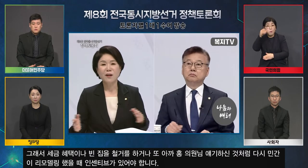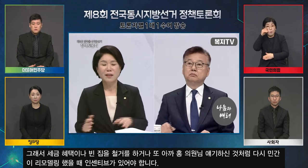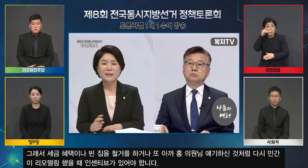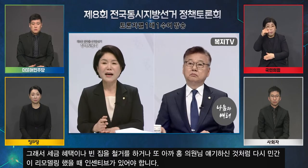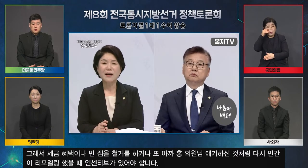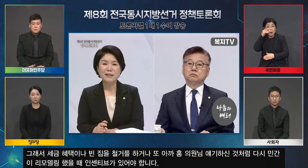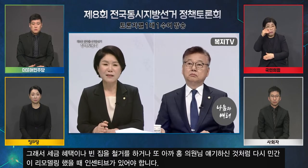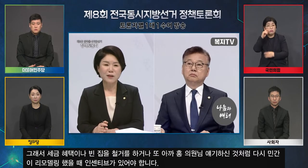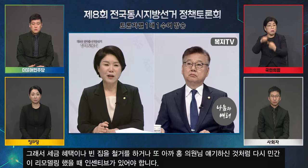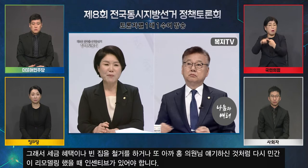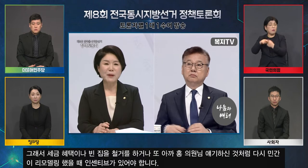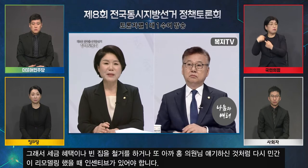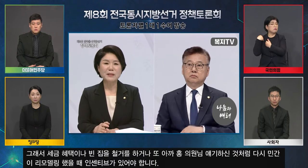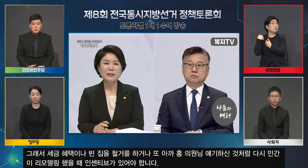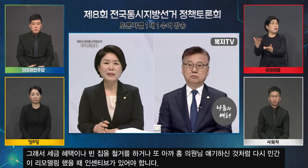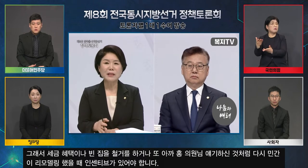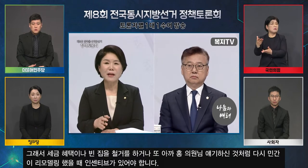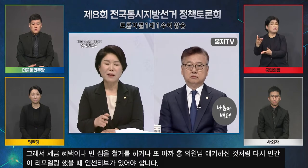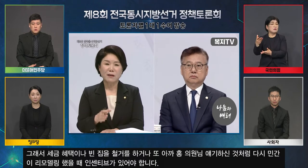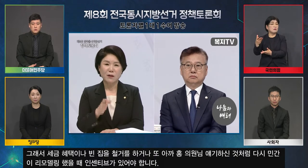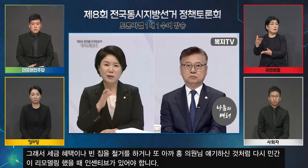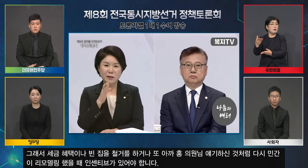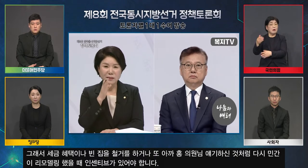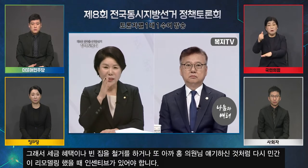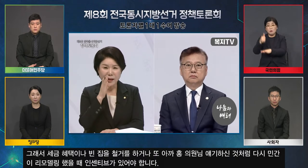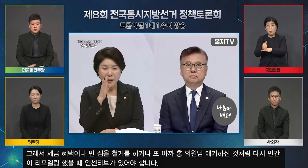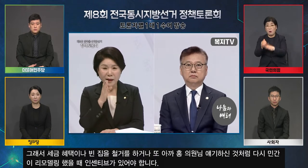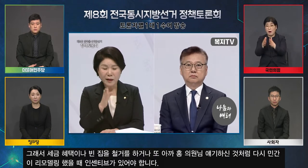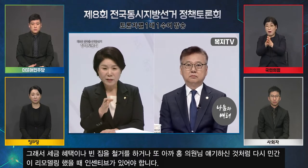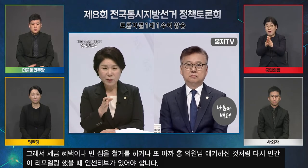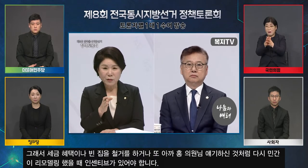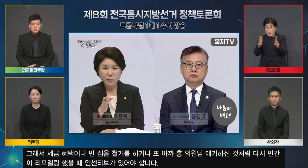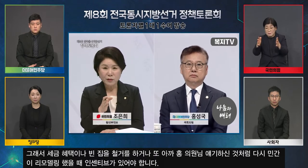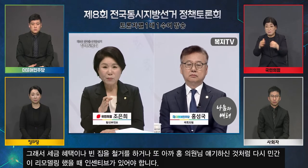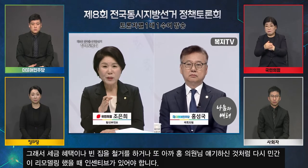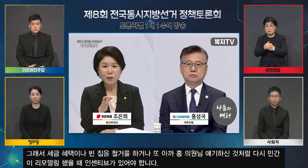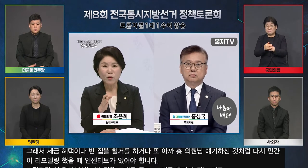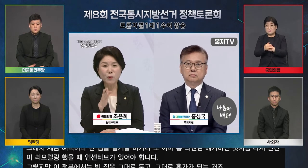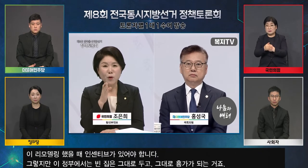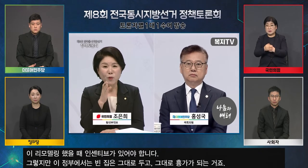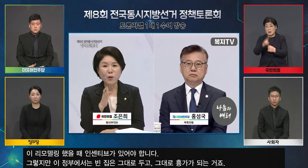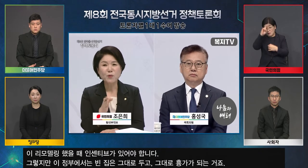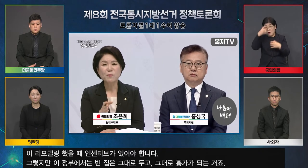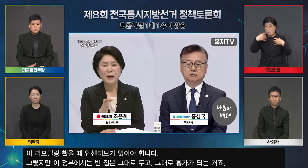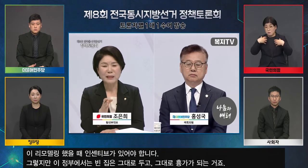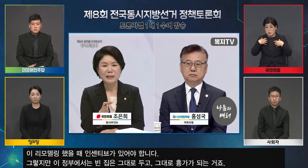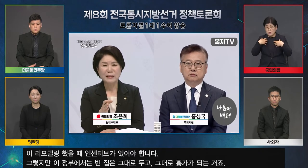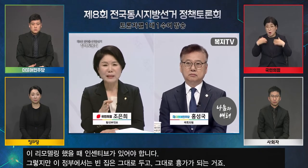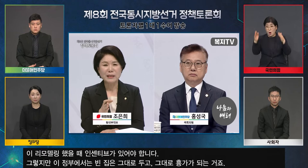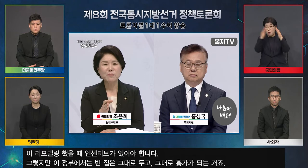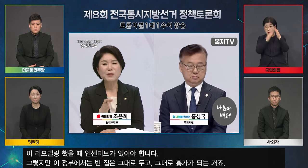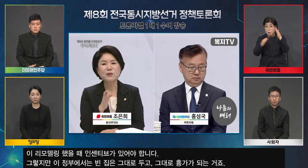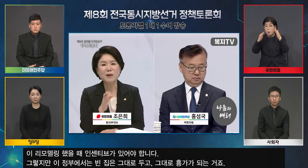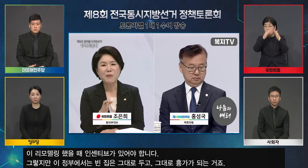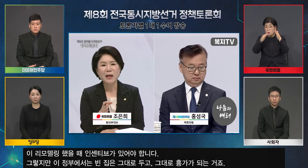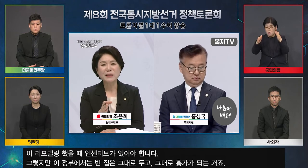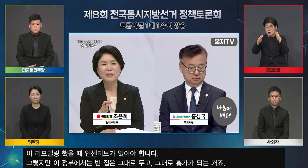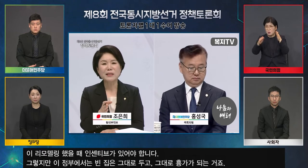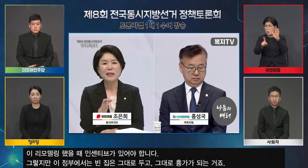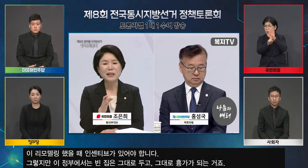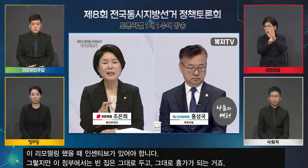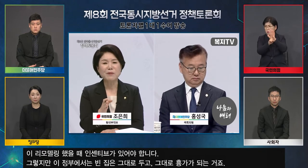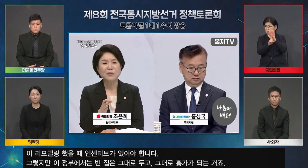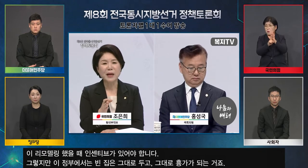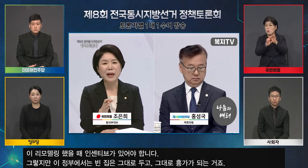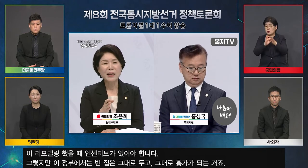거죠. 그냥 아파트를 전체 정부에서 공공 공급하는 임대주택만